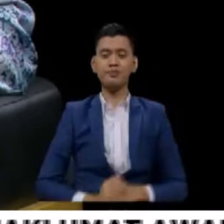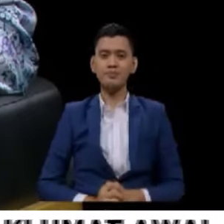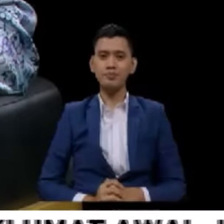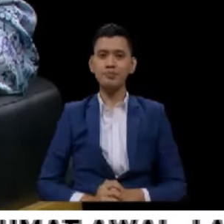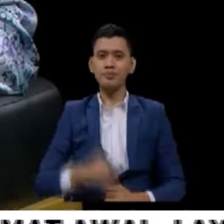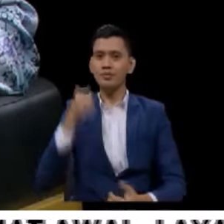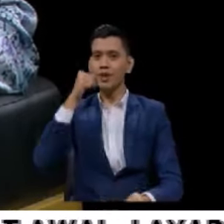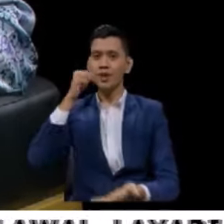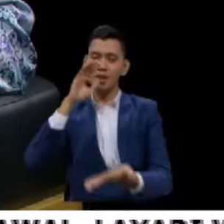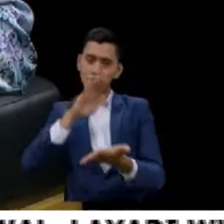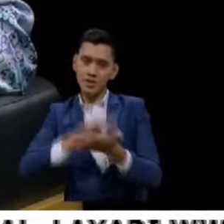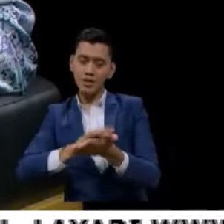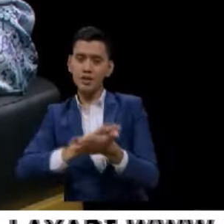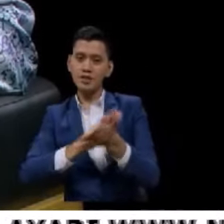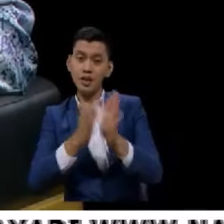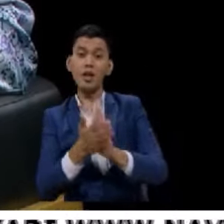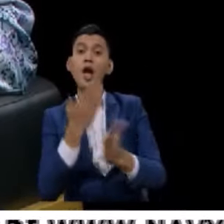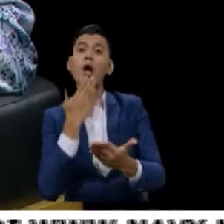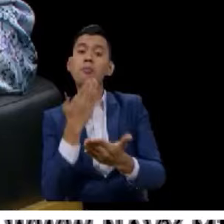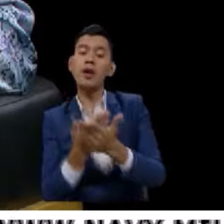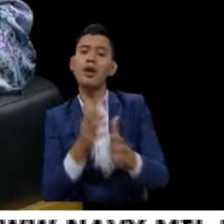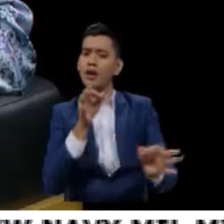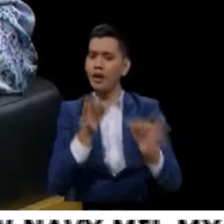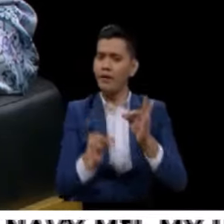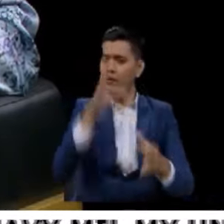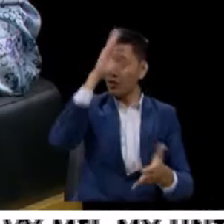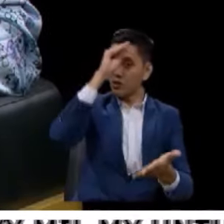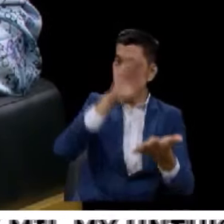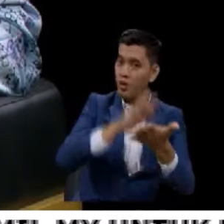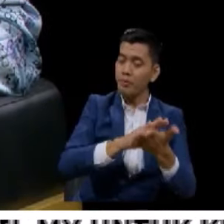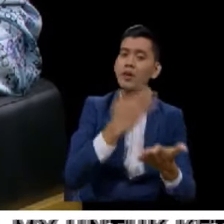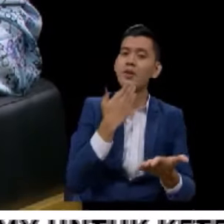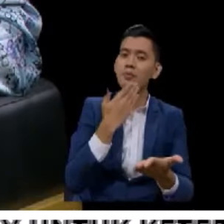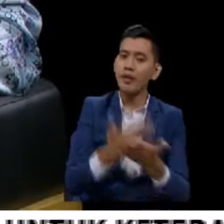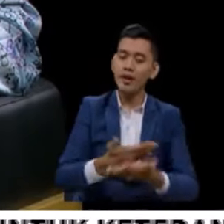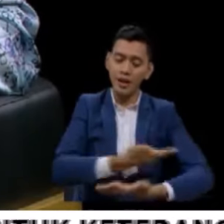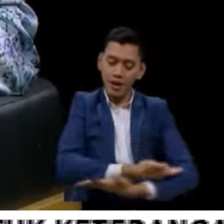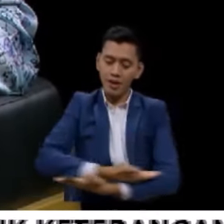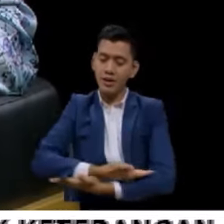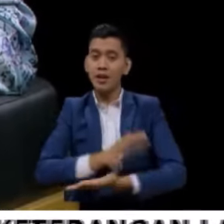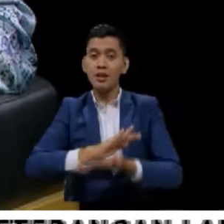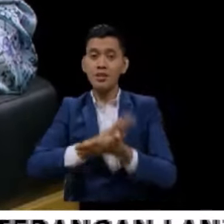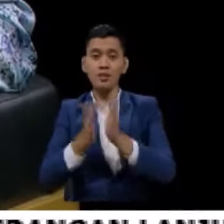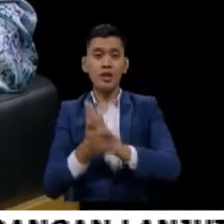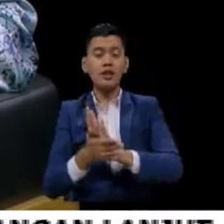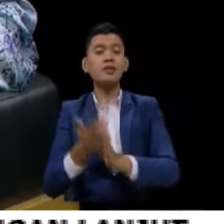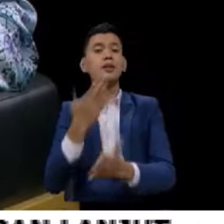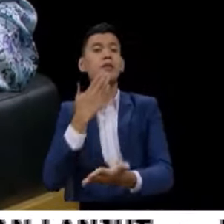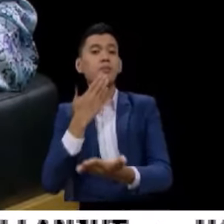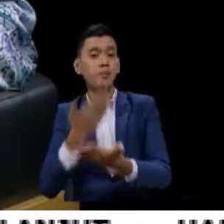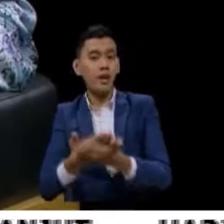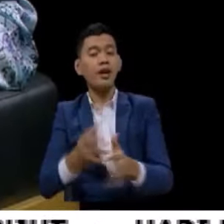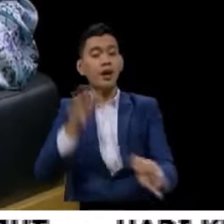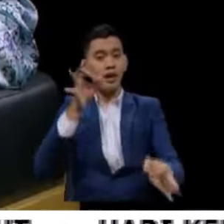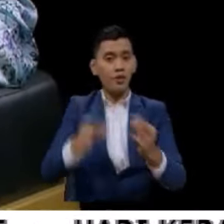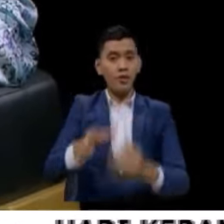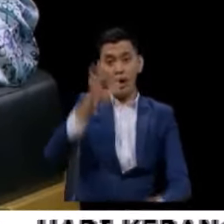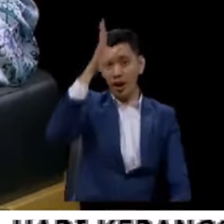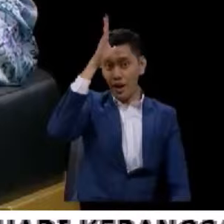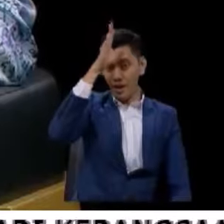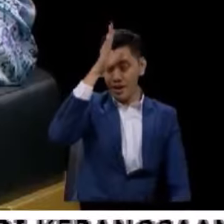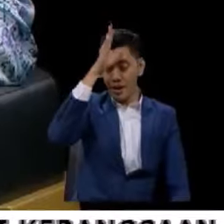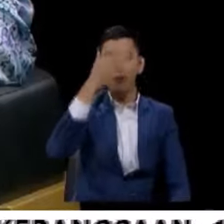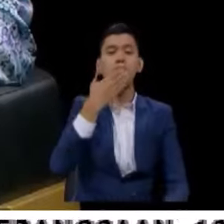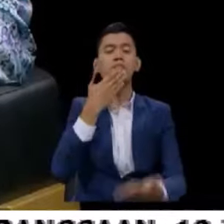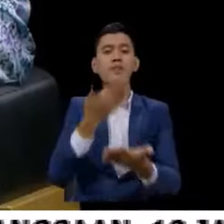Hai istri menjadi baik apabila suami baik anak menjadi baik ialah apabila bapaknya baik hati dianggap